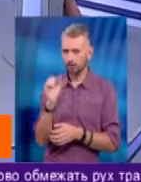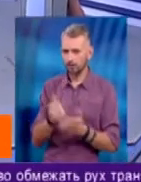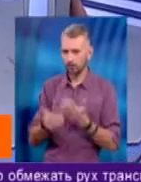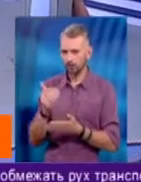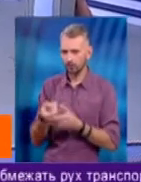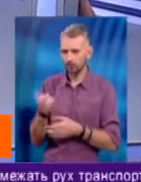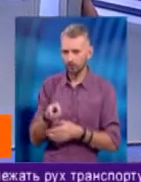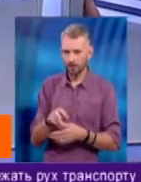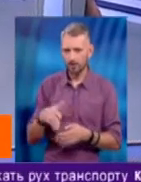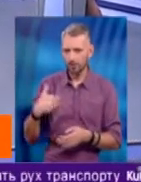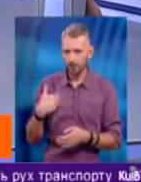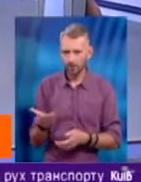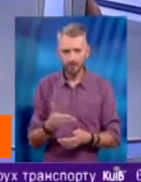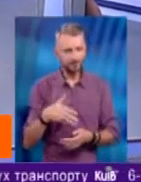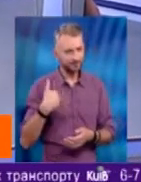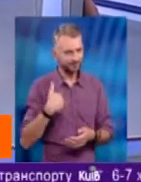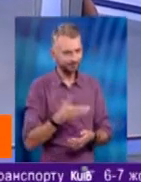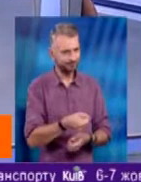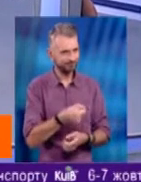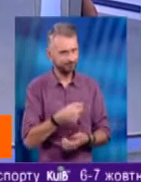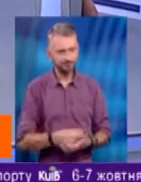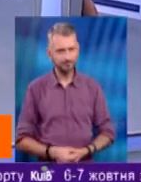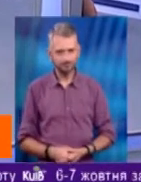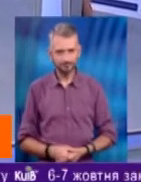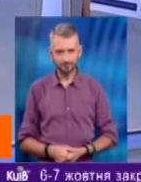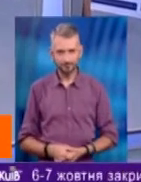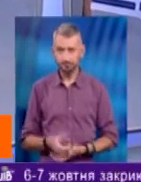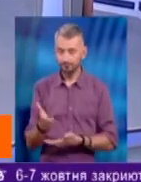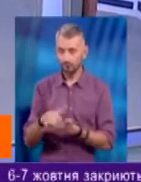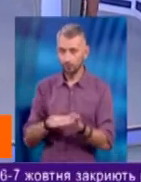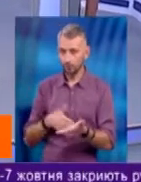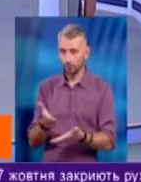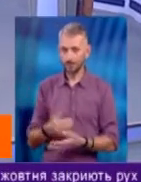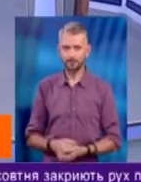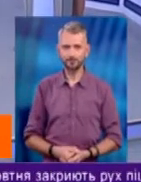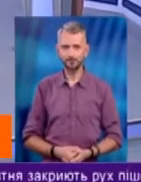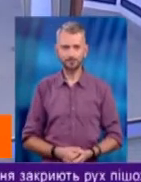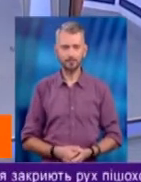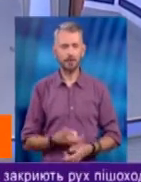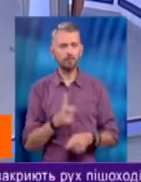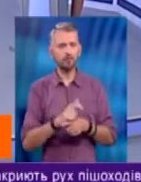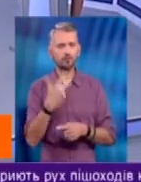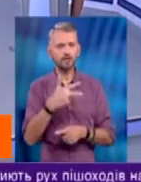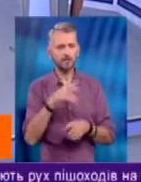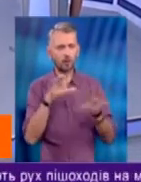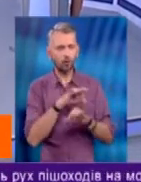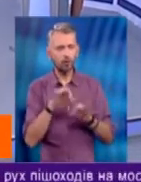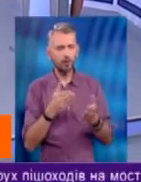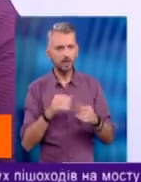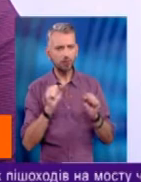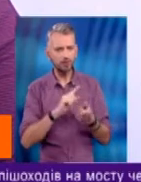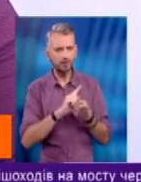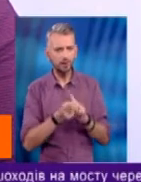нас доєдналась. Доброго вечора вам. Доброго дня. Вітаю. Прошу продовжити, пане Олеже. Більше 30 законопроєктів, які могли б